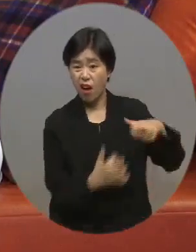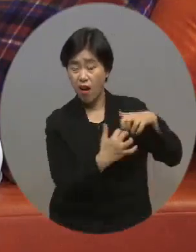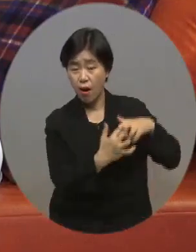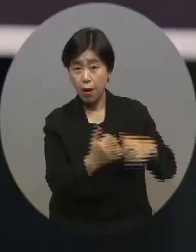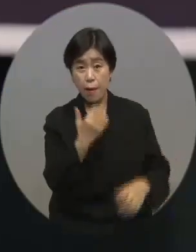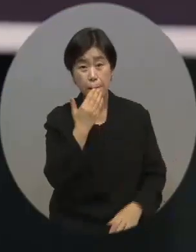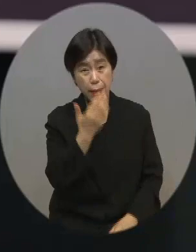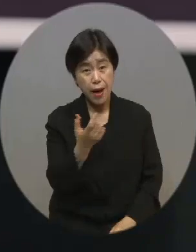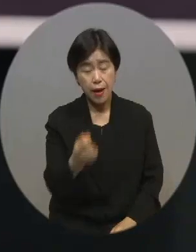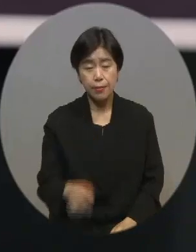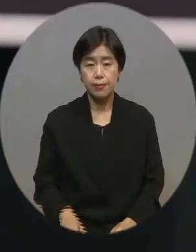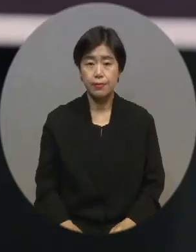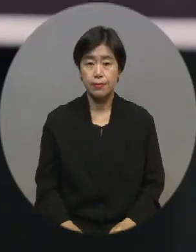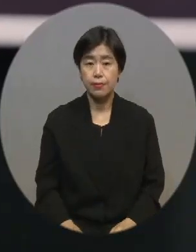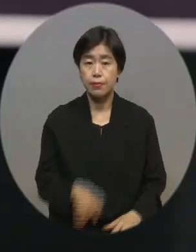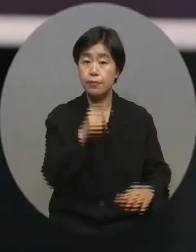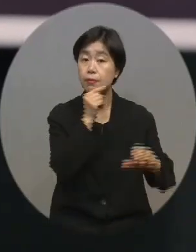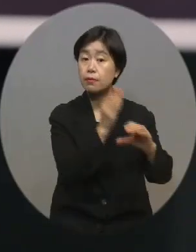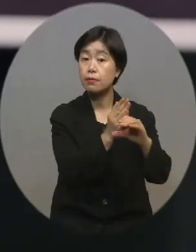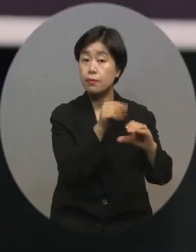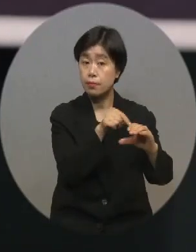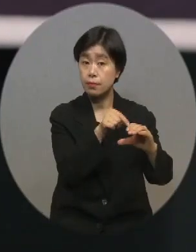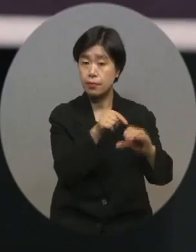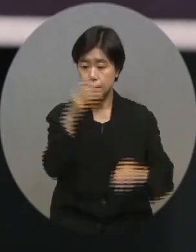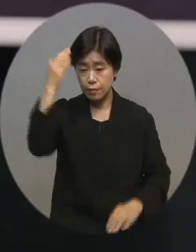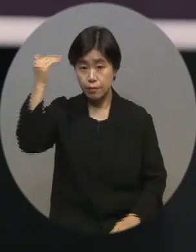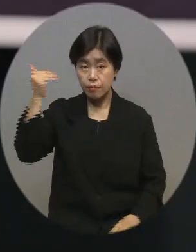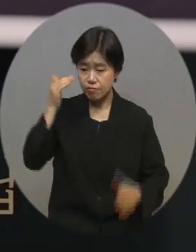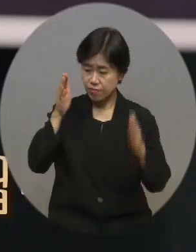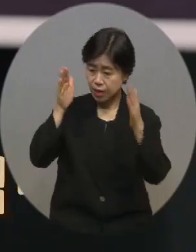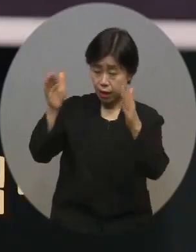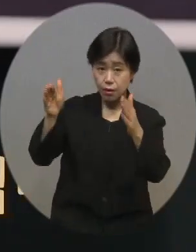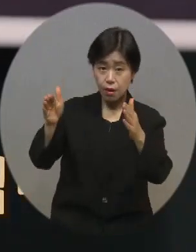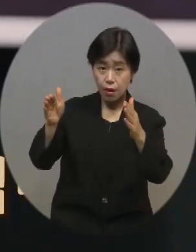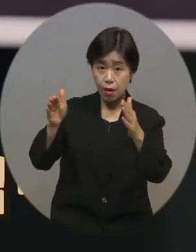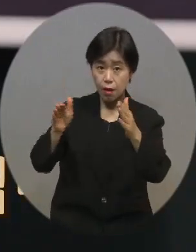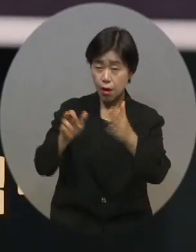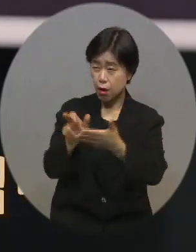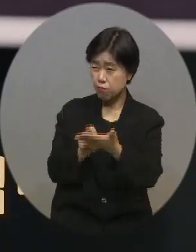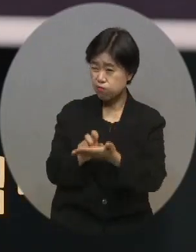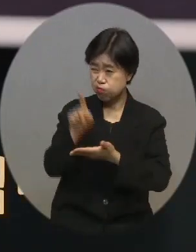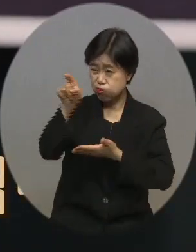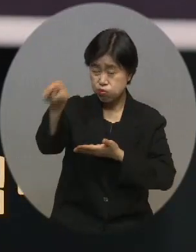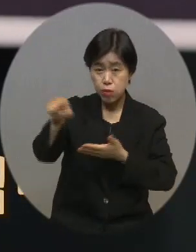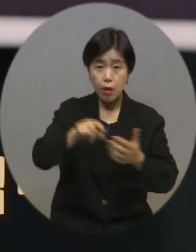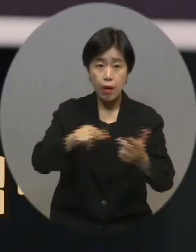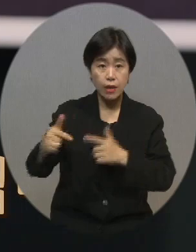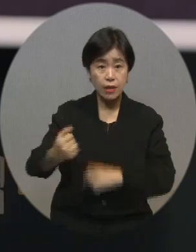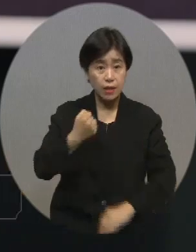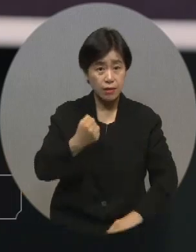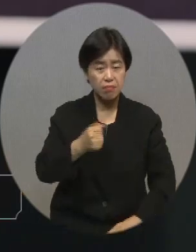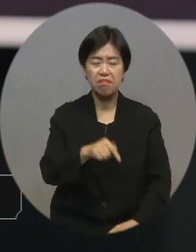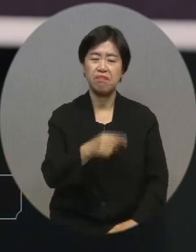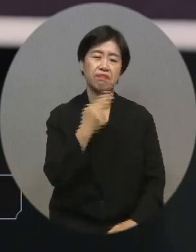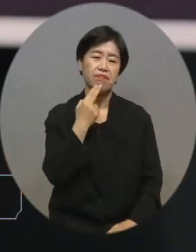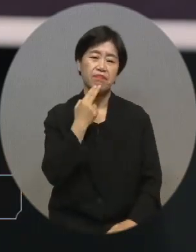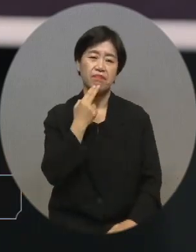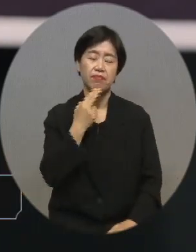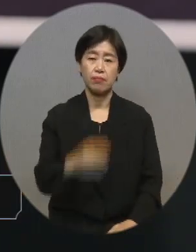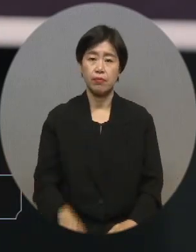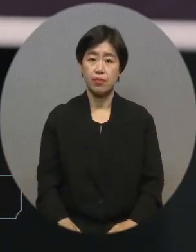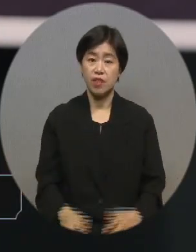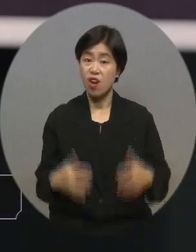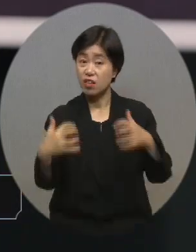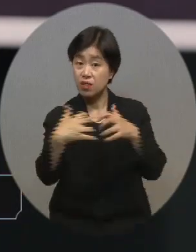않습니까? 북한이 대한민국을 향해서 무력을 도발할 만큼 힘이 있는 나라는 아닙니다. 전쟁은 돈이 있어야